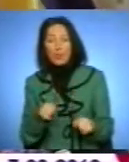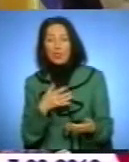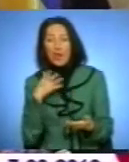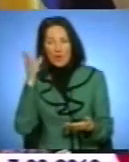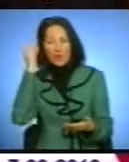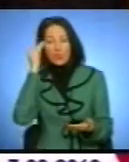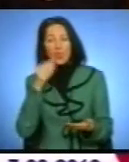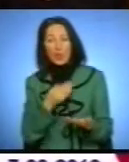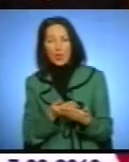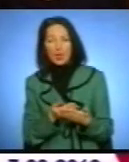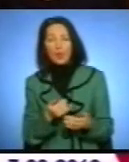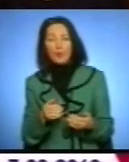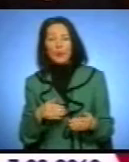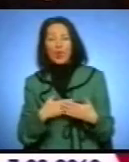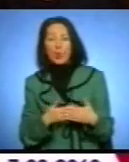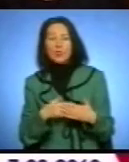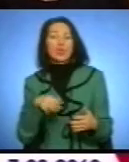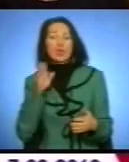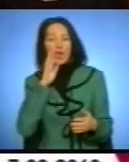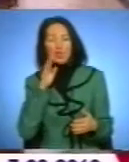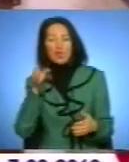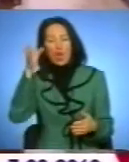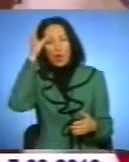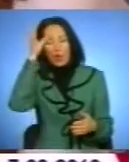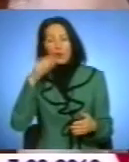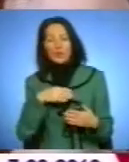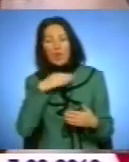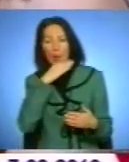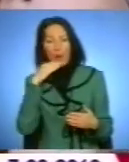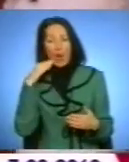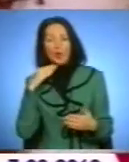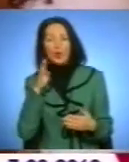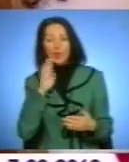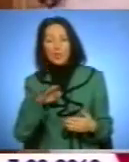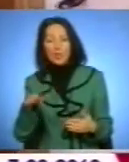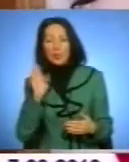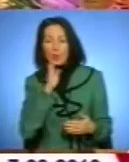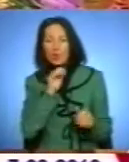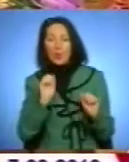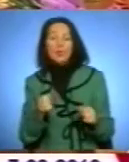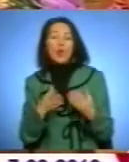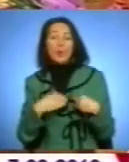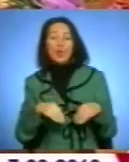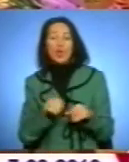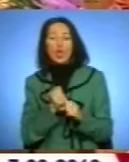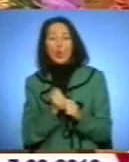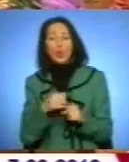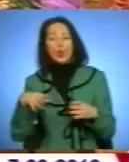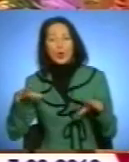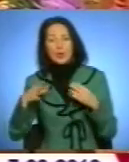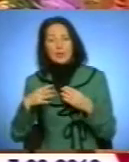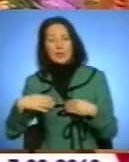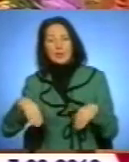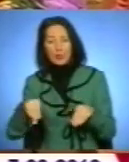Громадські діячки, науковці, багатодітні матері. Вони зуміли поєднати роботу і сім'ю, попри проблеми та завантаженість. Тож за такі хвилини